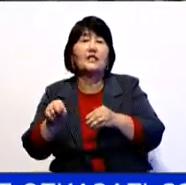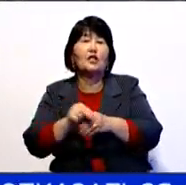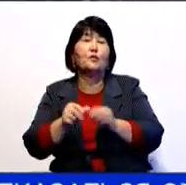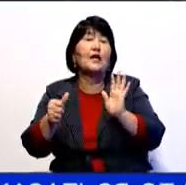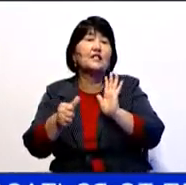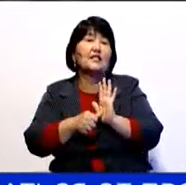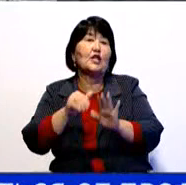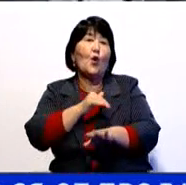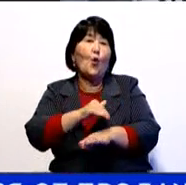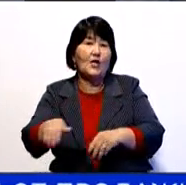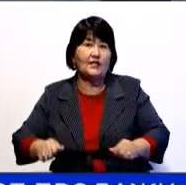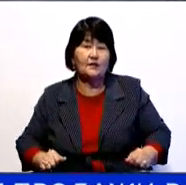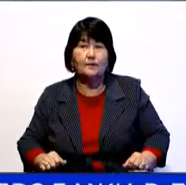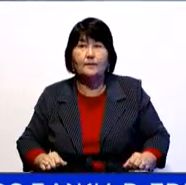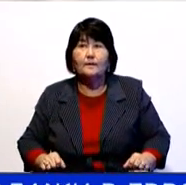6 улиц.